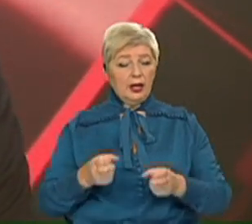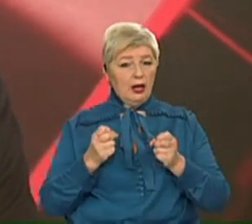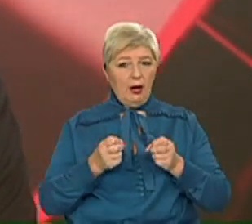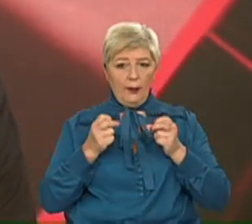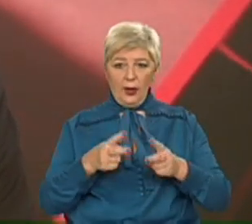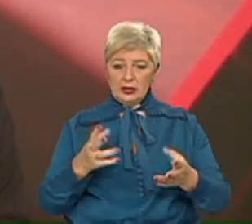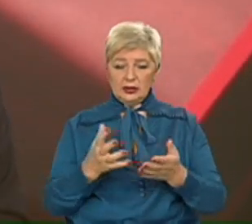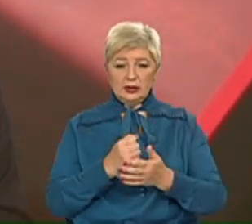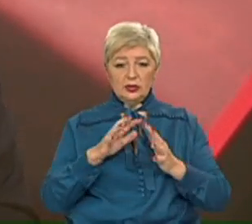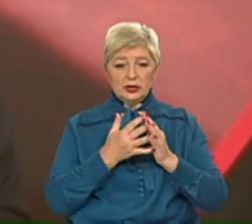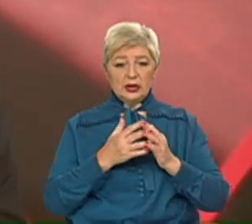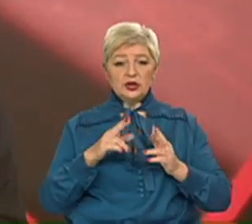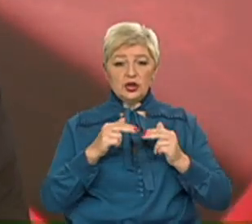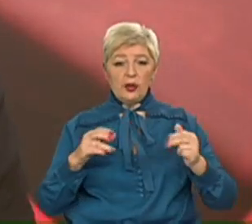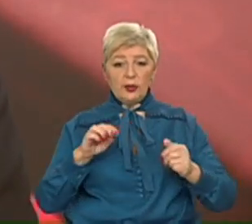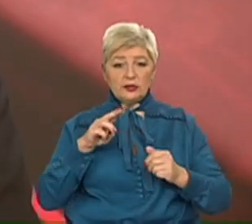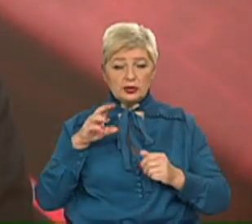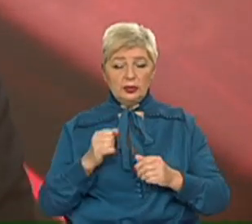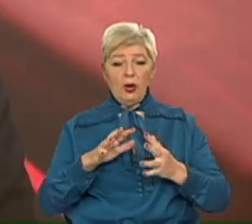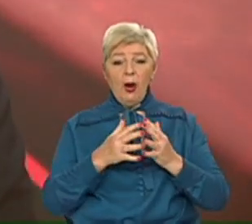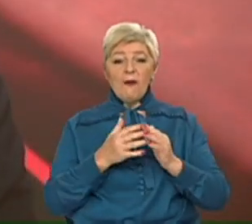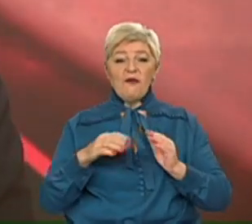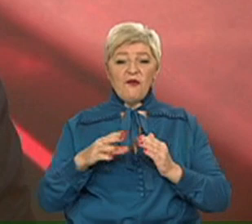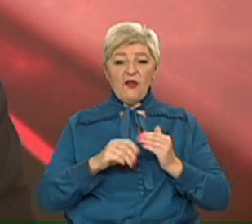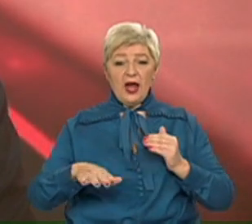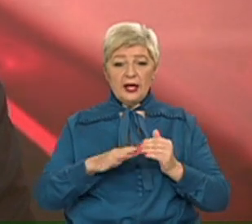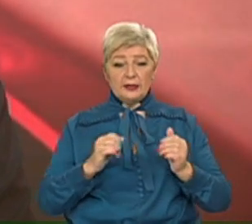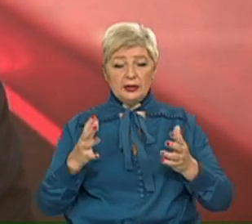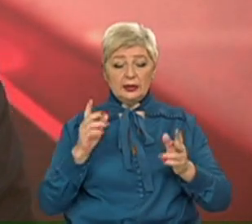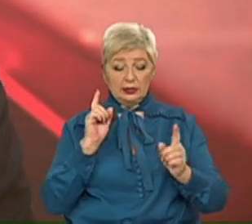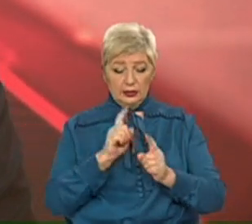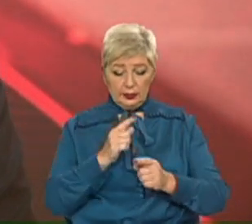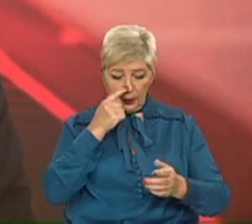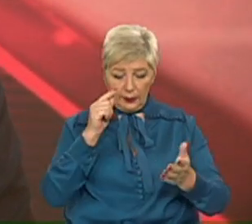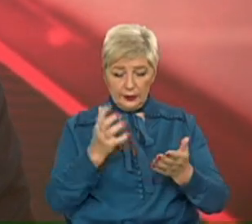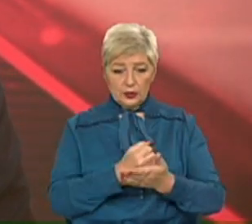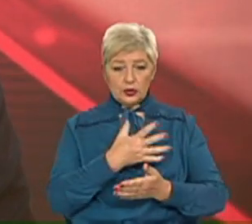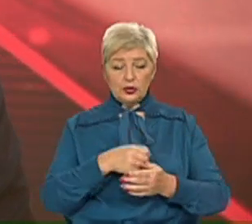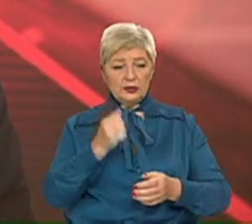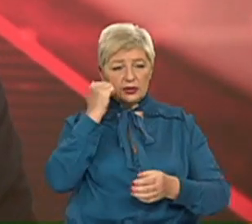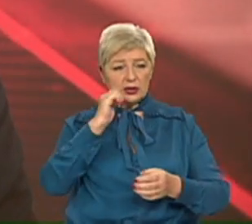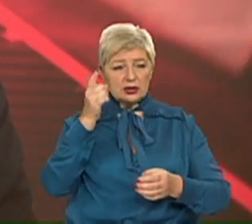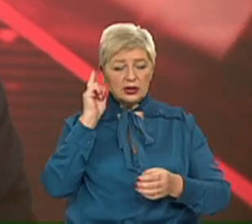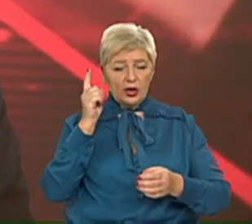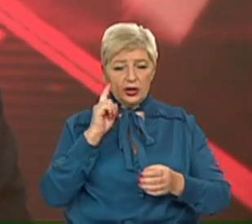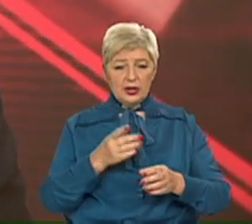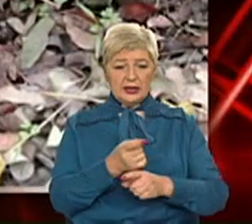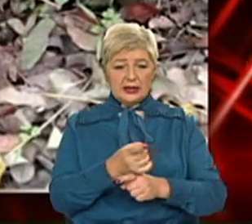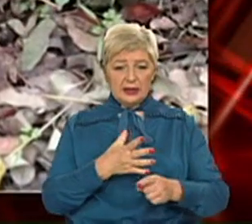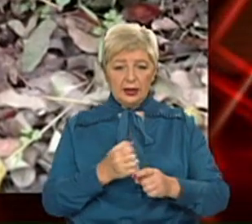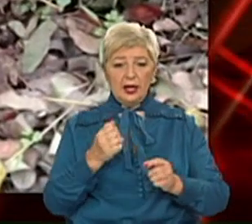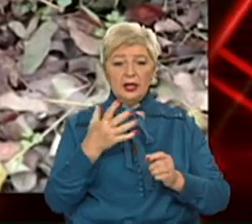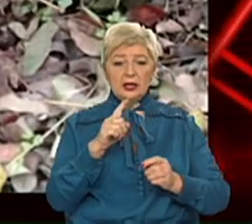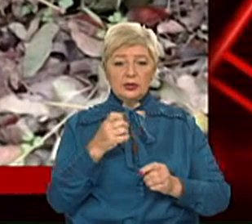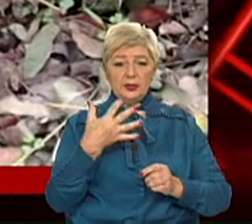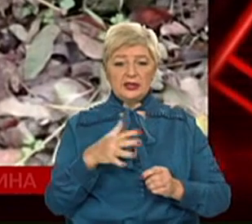Небезпечна знахідка у селищі Дніпровському. Фермер натрапив на застарілий артилерійський снаряд калібру 150 міліметрів.